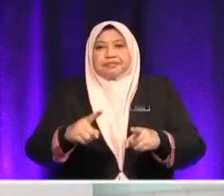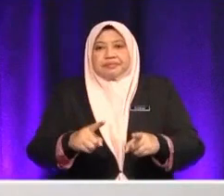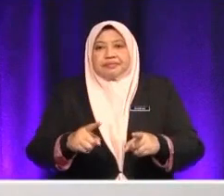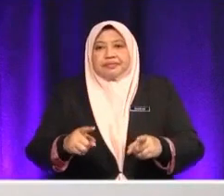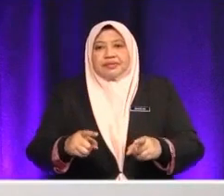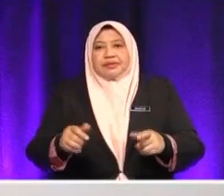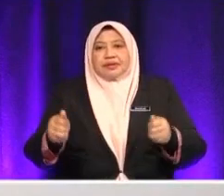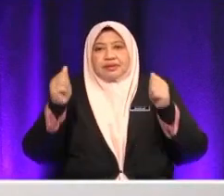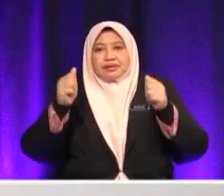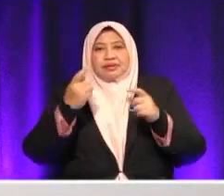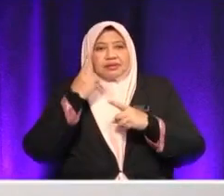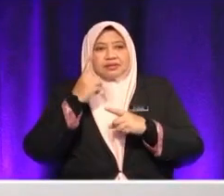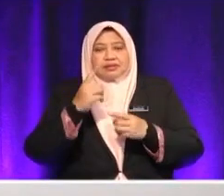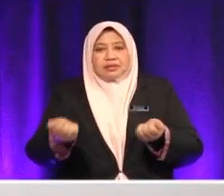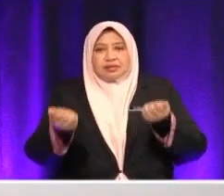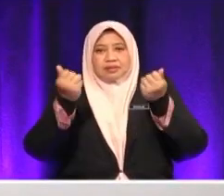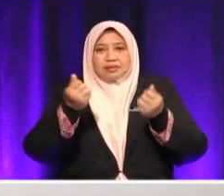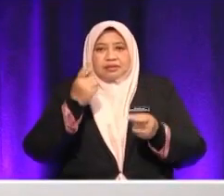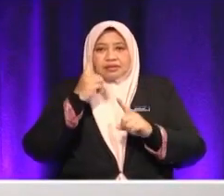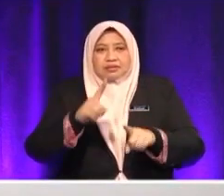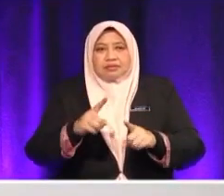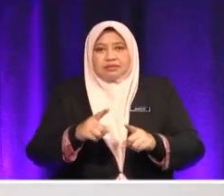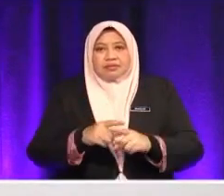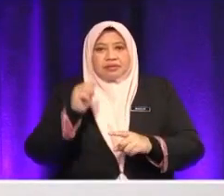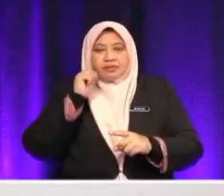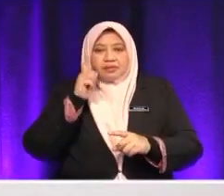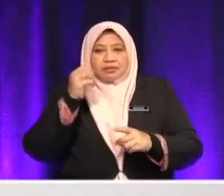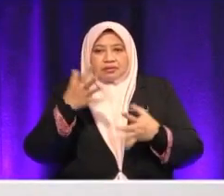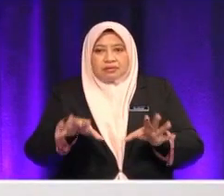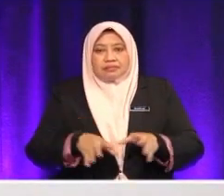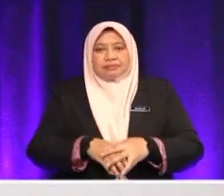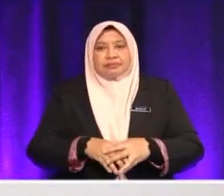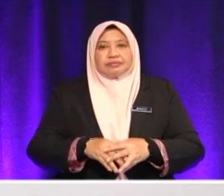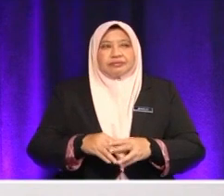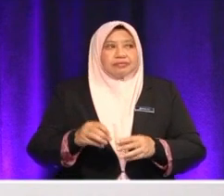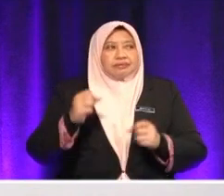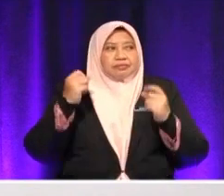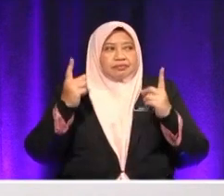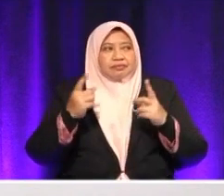tersebut Oke saya nampak Elisa ada Oke wow